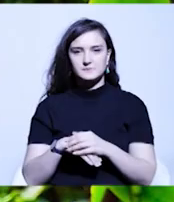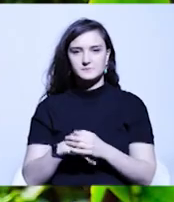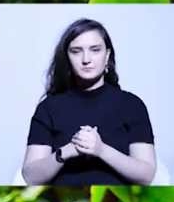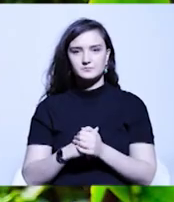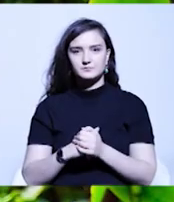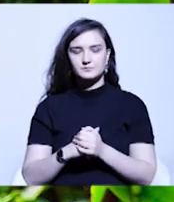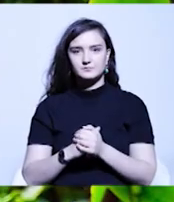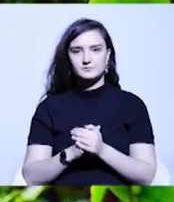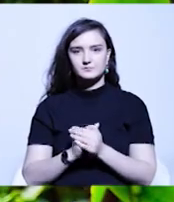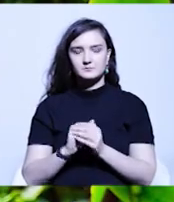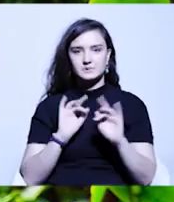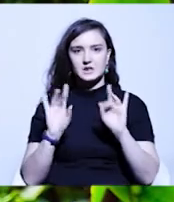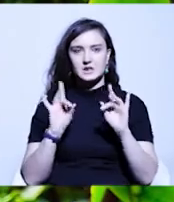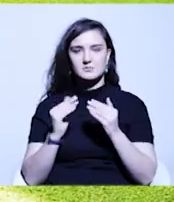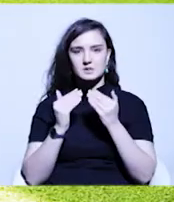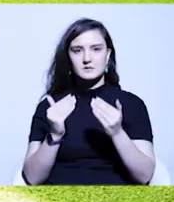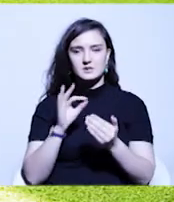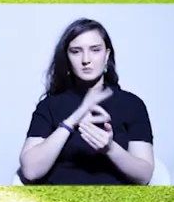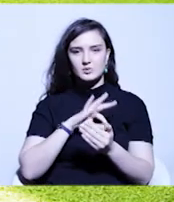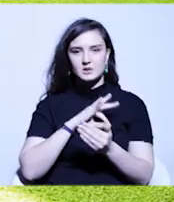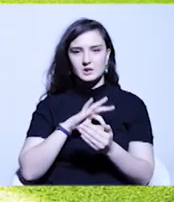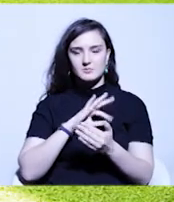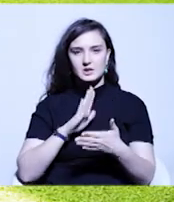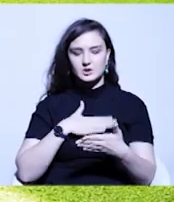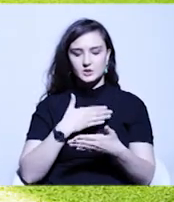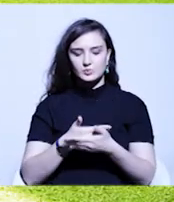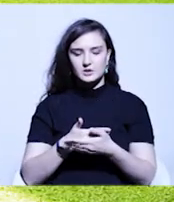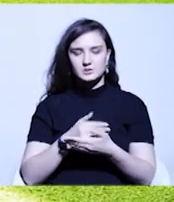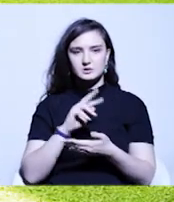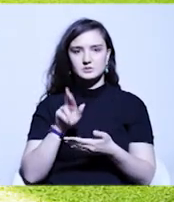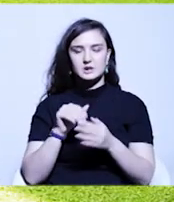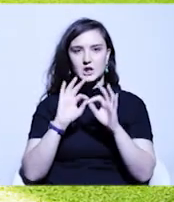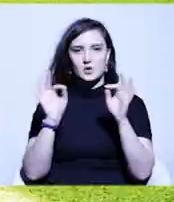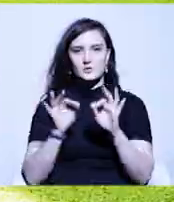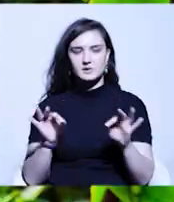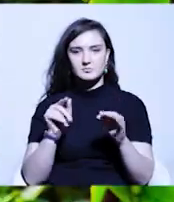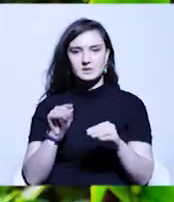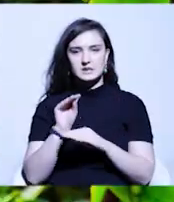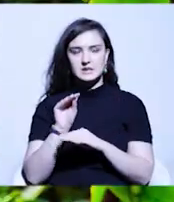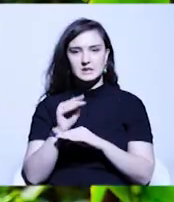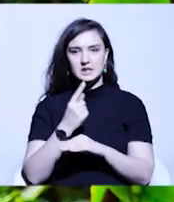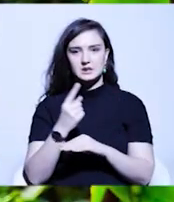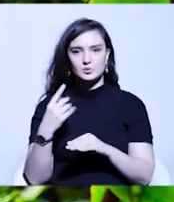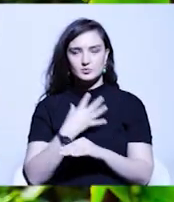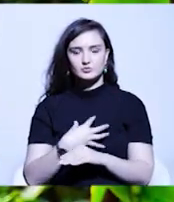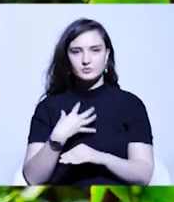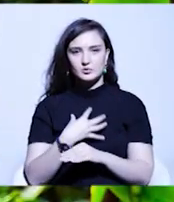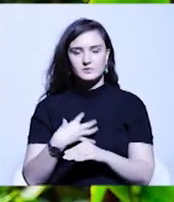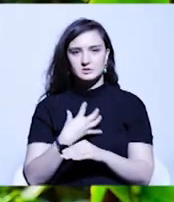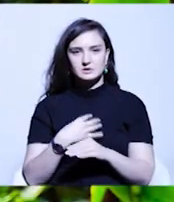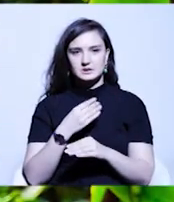თვალსაზრისით, რეკლამისთვის გამოიყენება აქტიურად და ხელოვნების კრიტიკა ერთ-ერთი